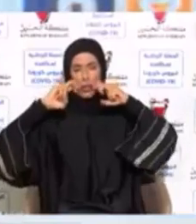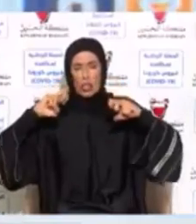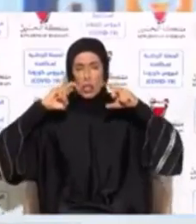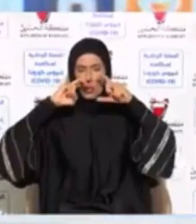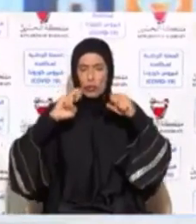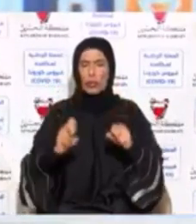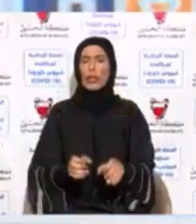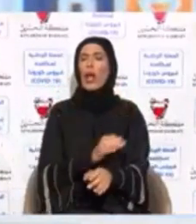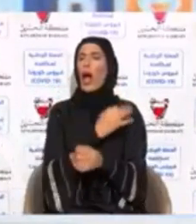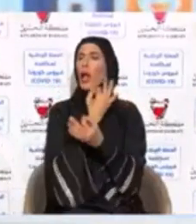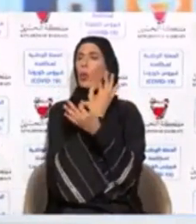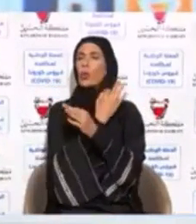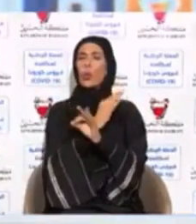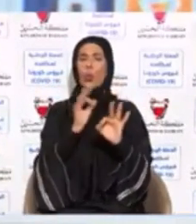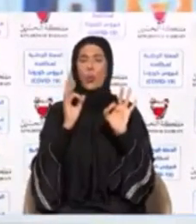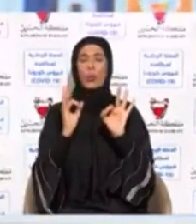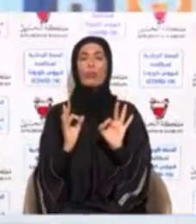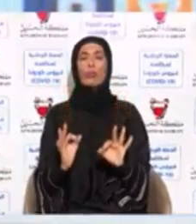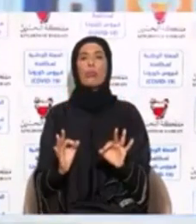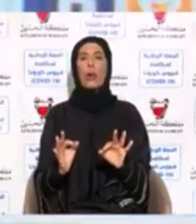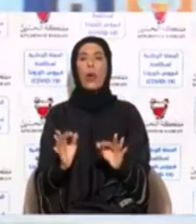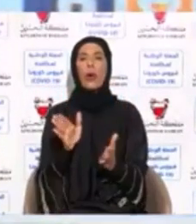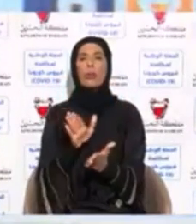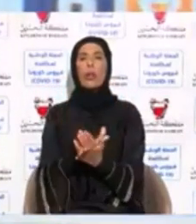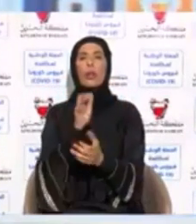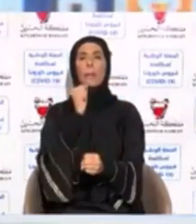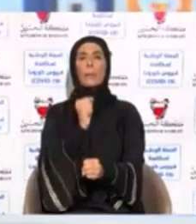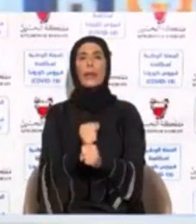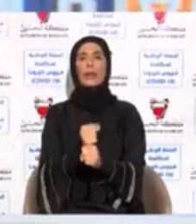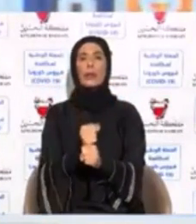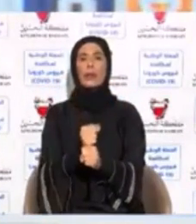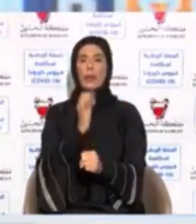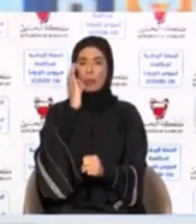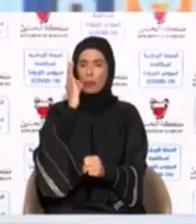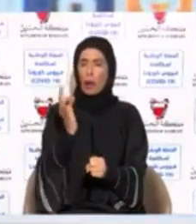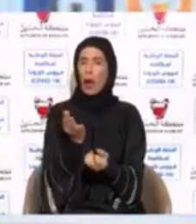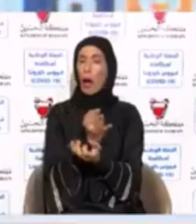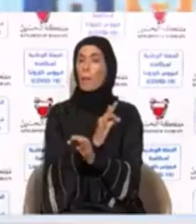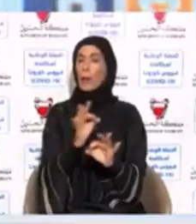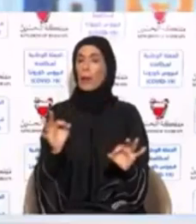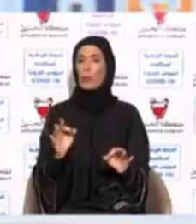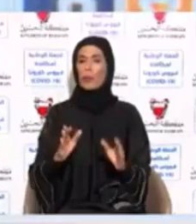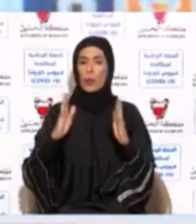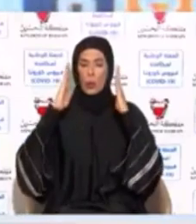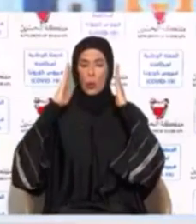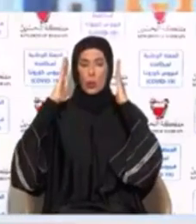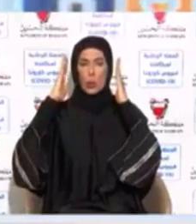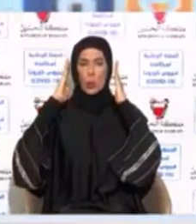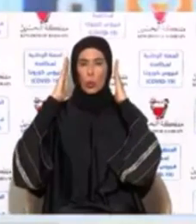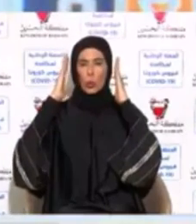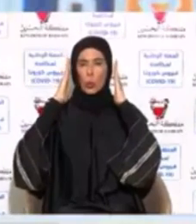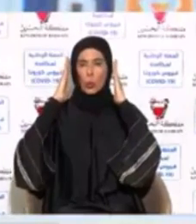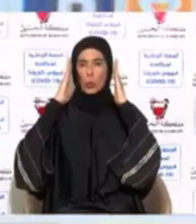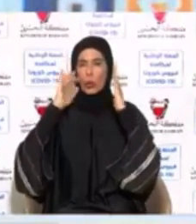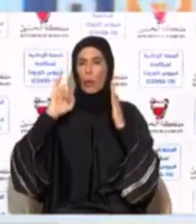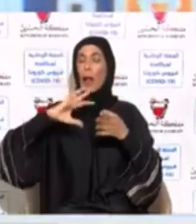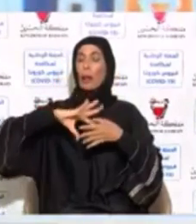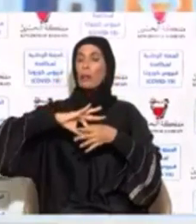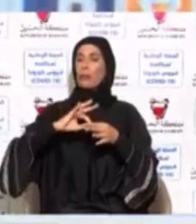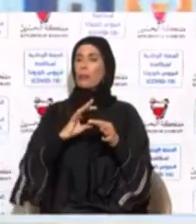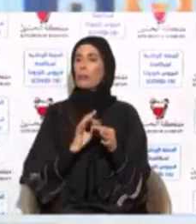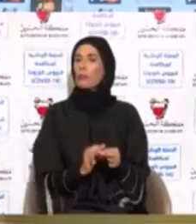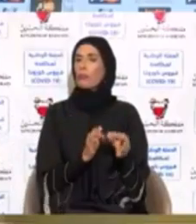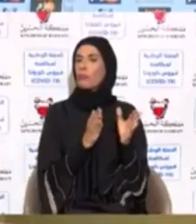من تطبيق هذه المنشآت لكافة الاشتراطات. ونوجه الشكر لكافة المنشآت